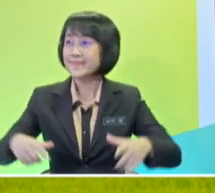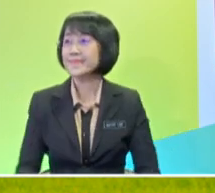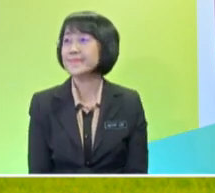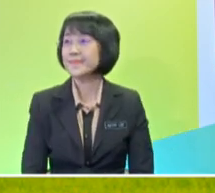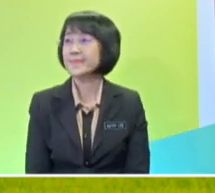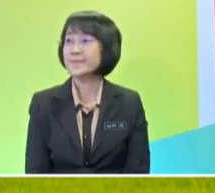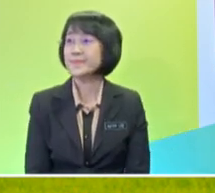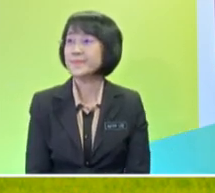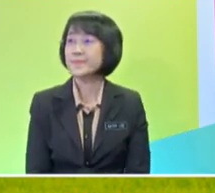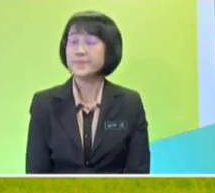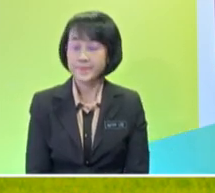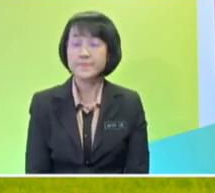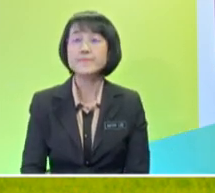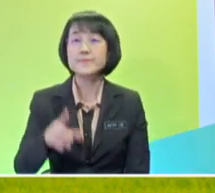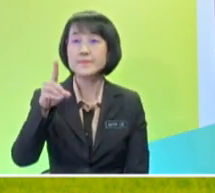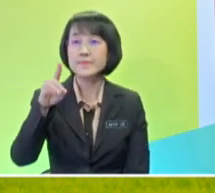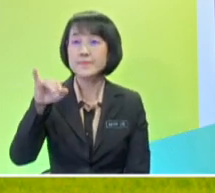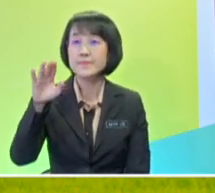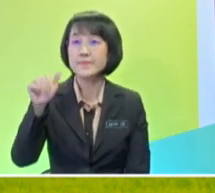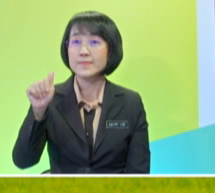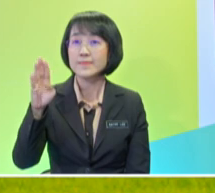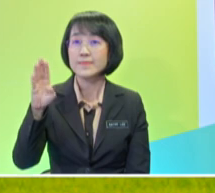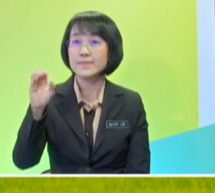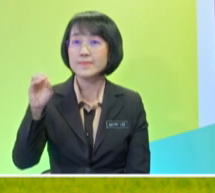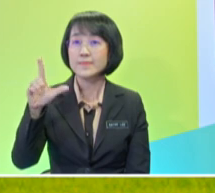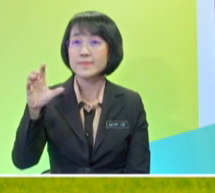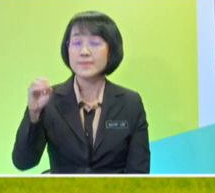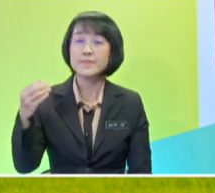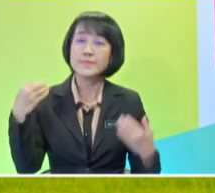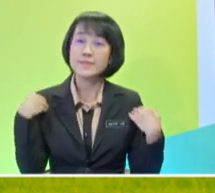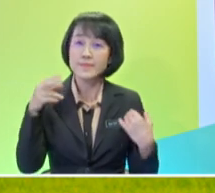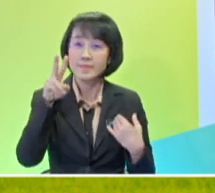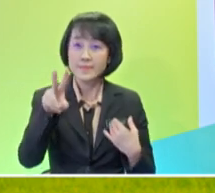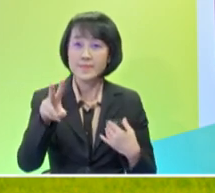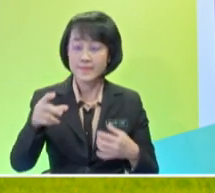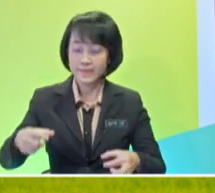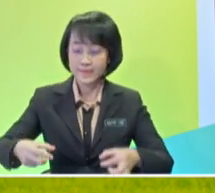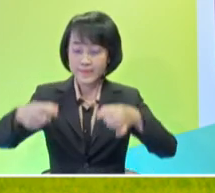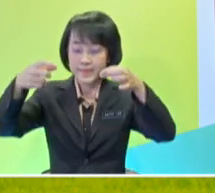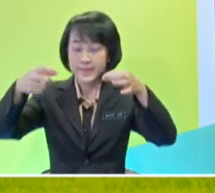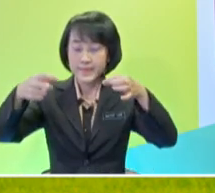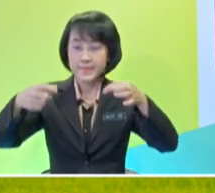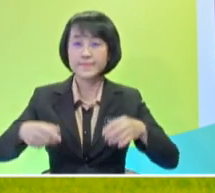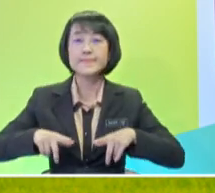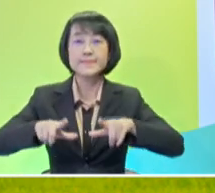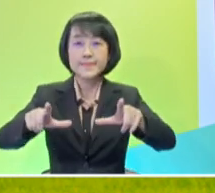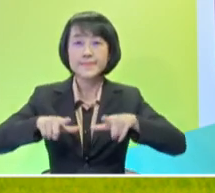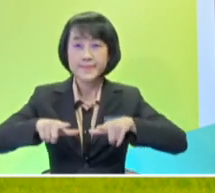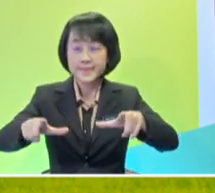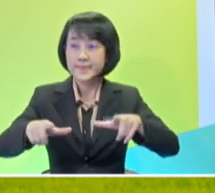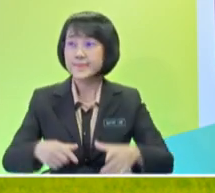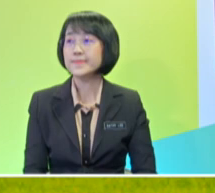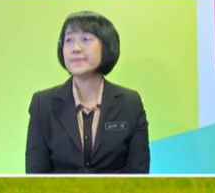ada dua batang kayu dan batang kayu ini membolehkan yoyo berputar dan pemain perlu